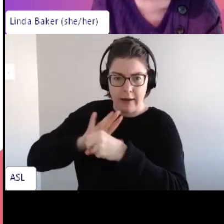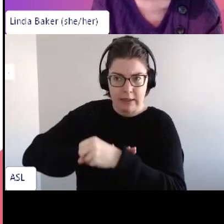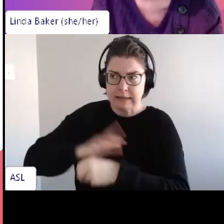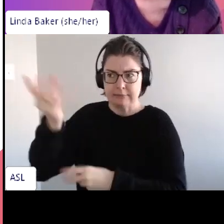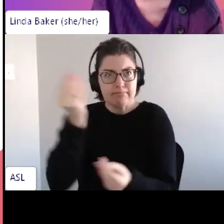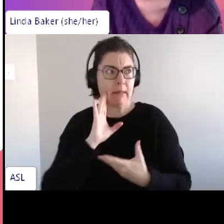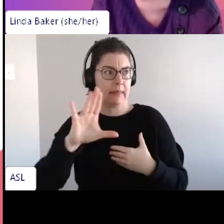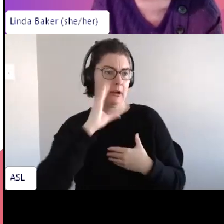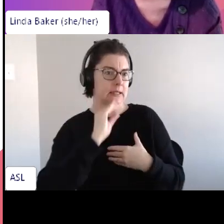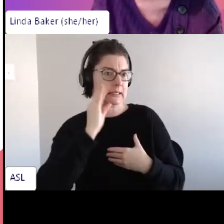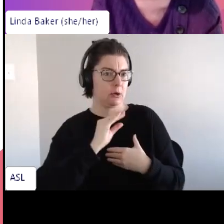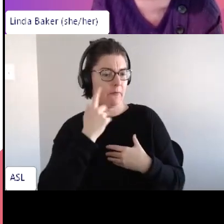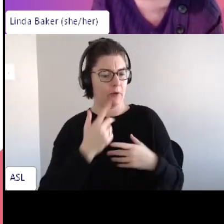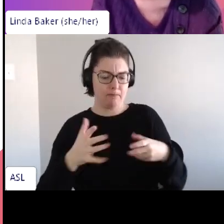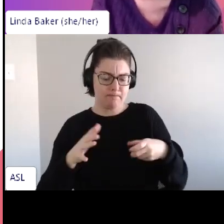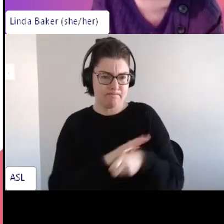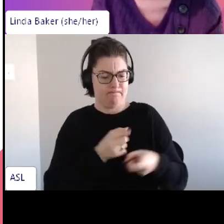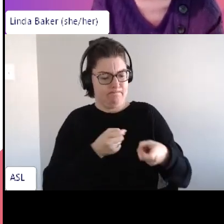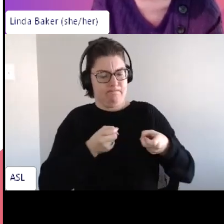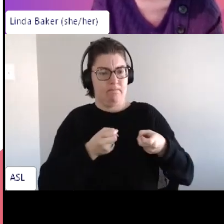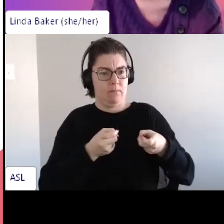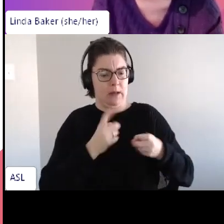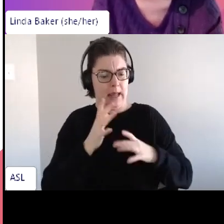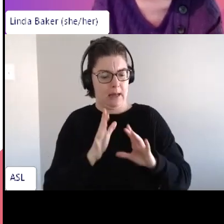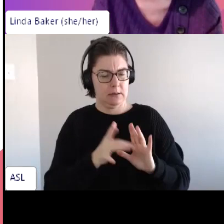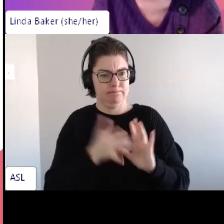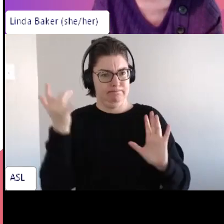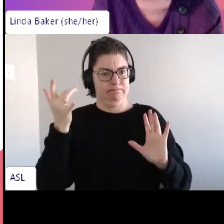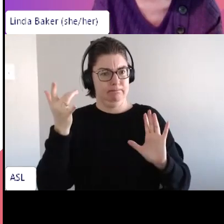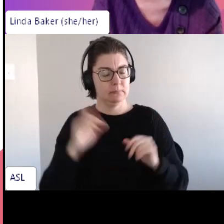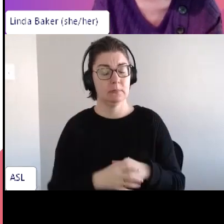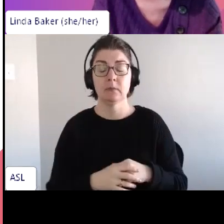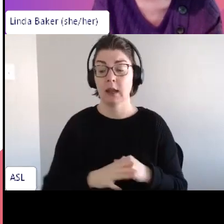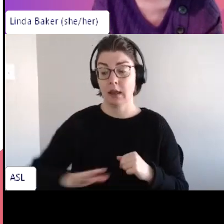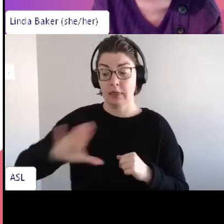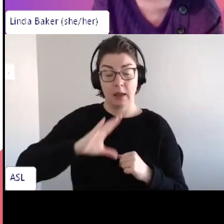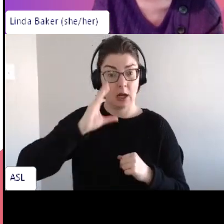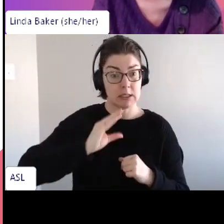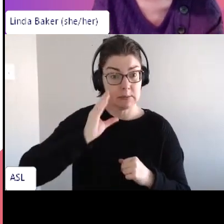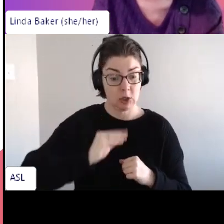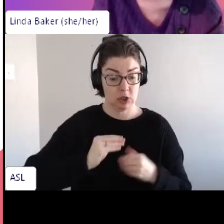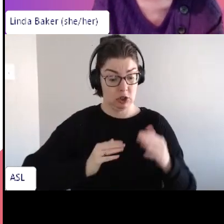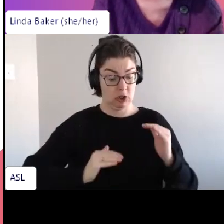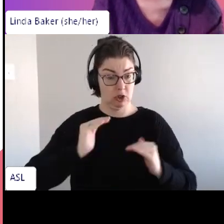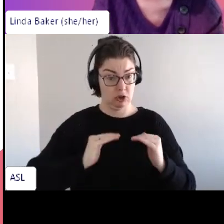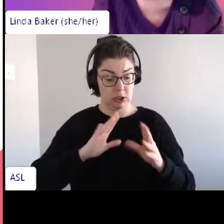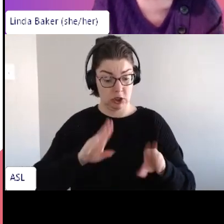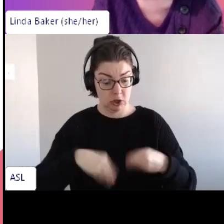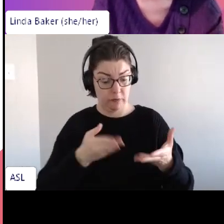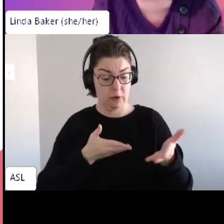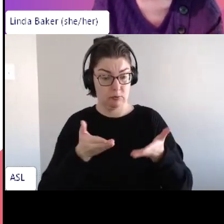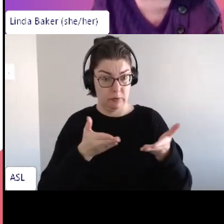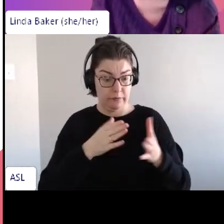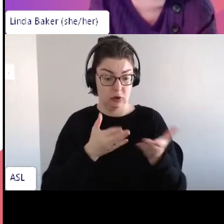plaideurs alors qu'ils vont décrire leurs expériences de contrôle coercitif et leurs expériences subséquentes au sein du